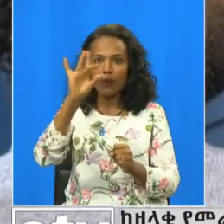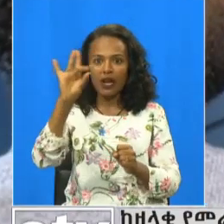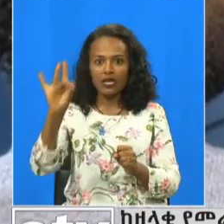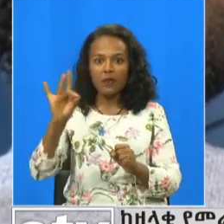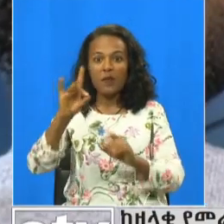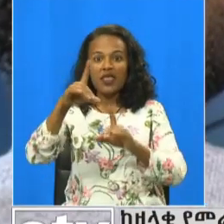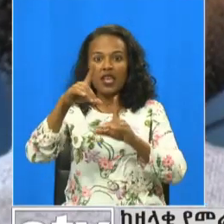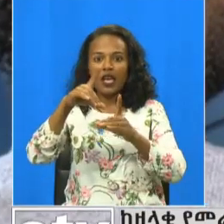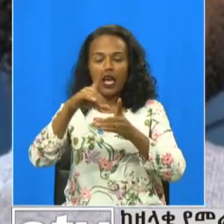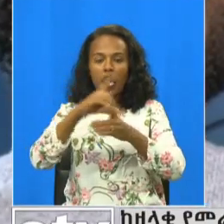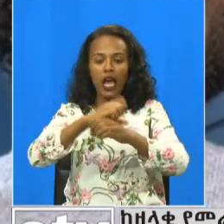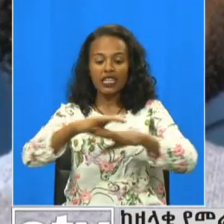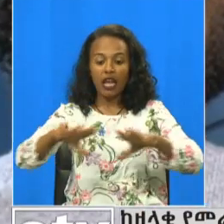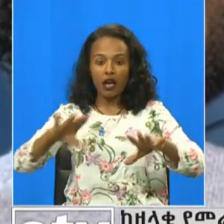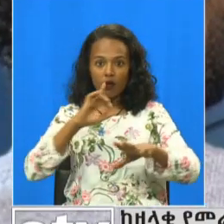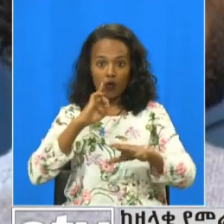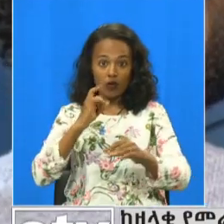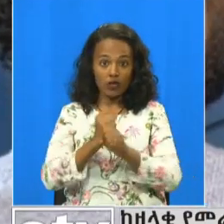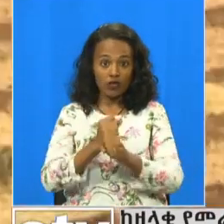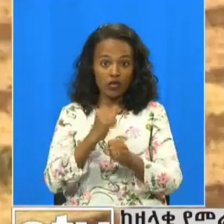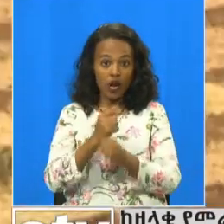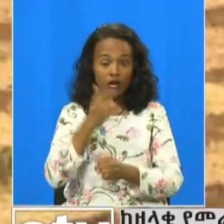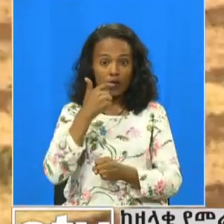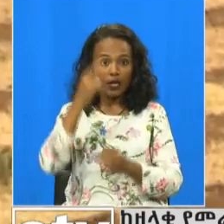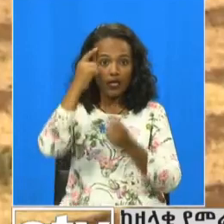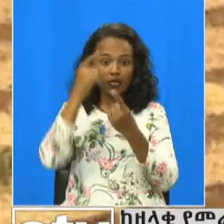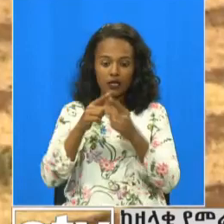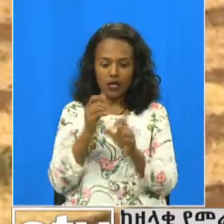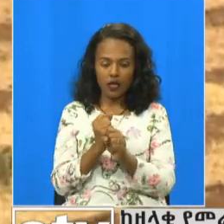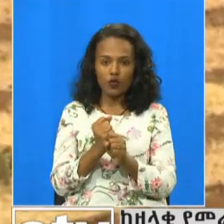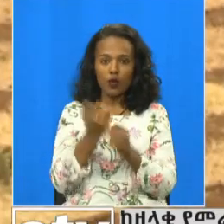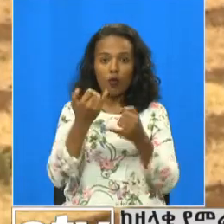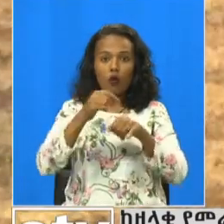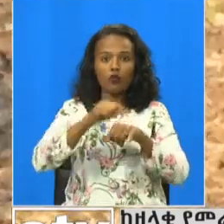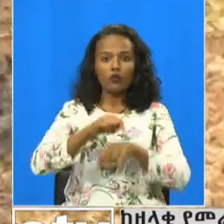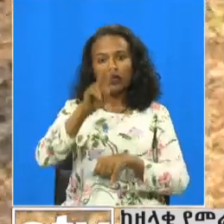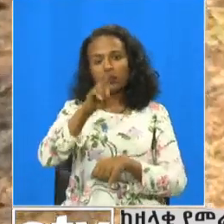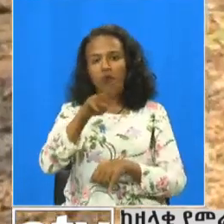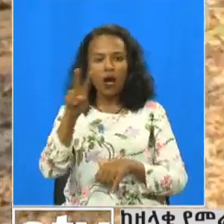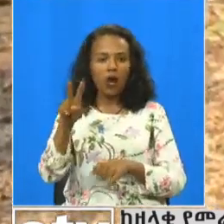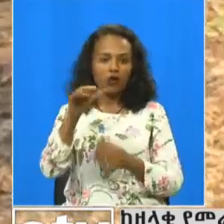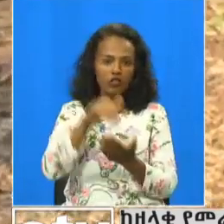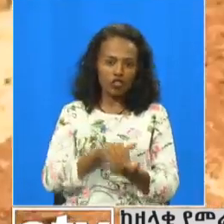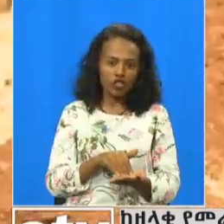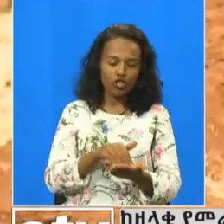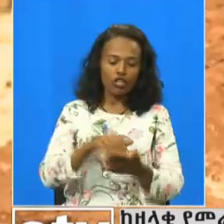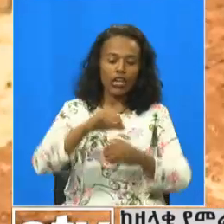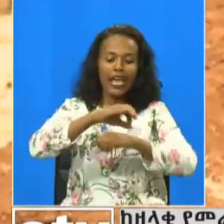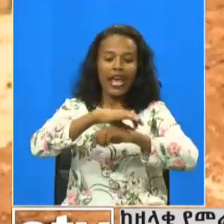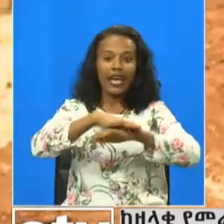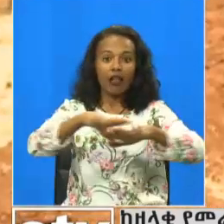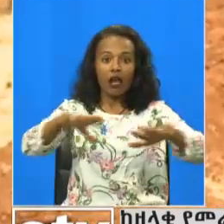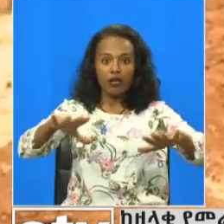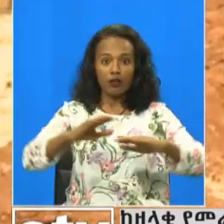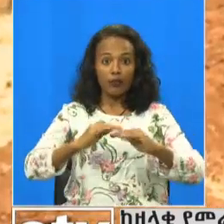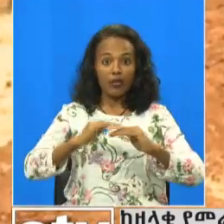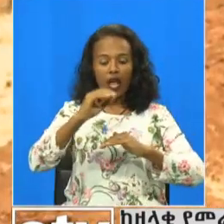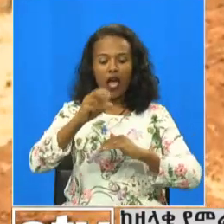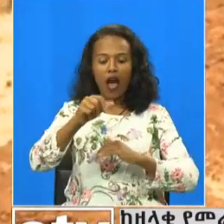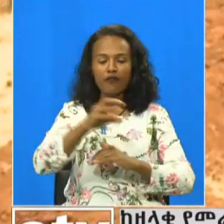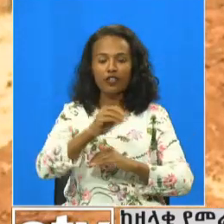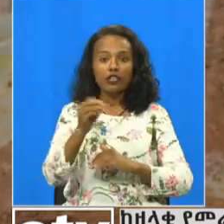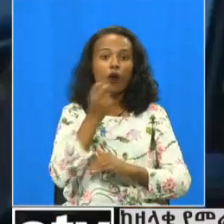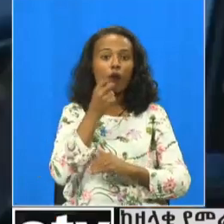ነው እንሰራለን ብለን ዓመቱ ላይ እቅድ ያዝ ነው። በአሁኑ ሰዓት ወደ 22000 ሄክታር በላይ ስራ የተዘማና አፈርና ውሃ